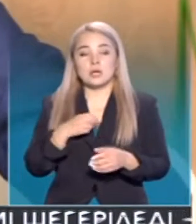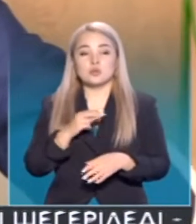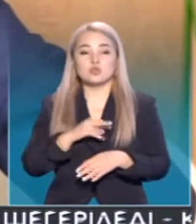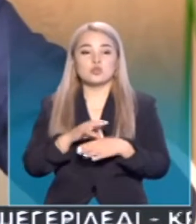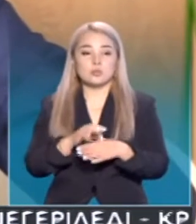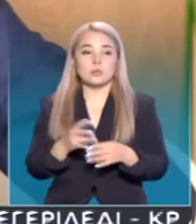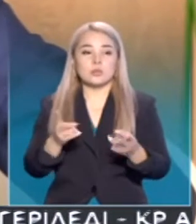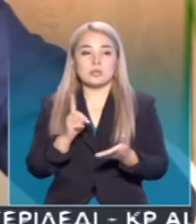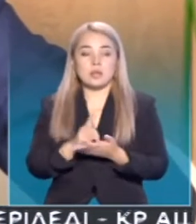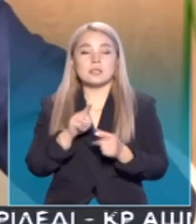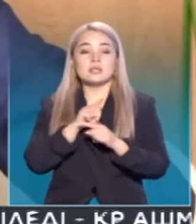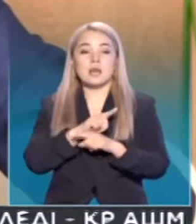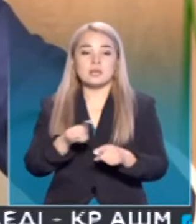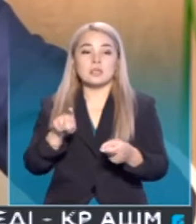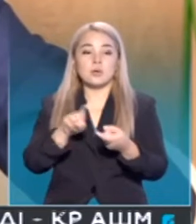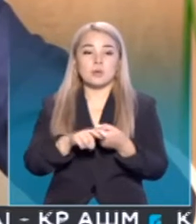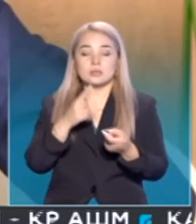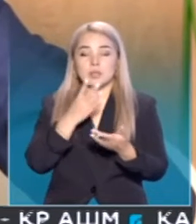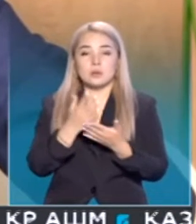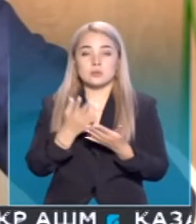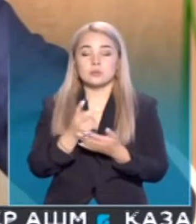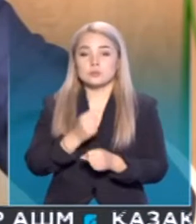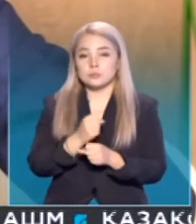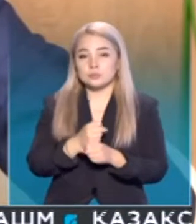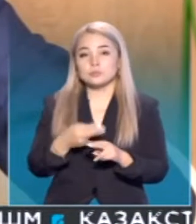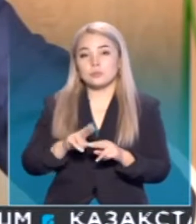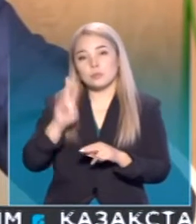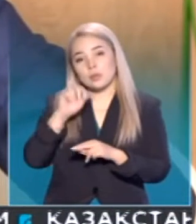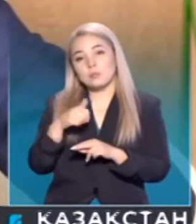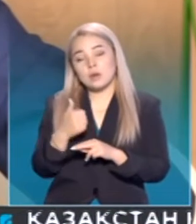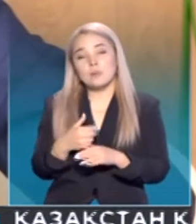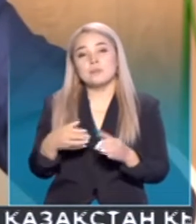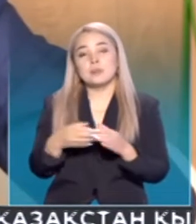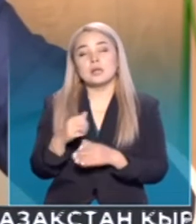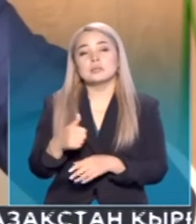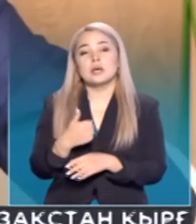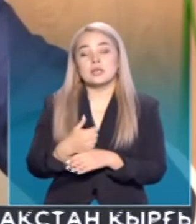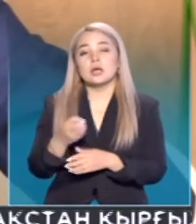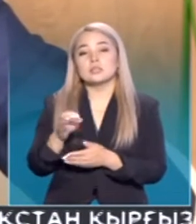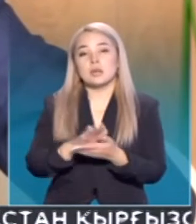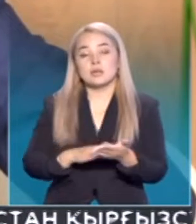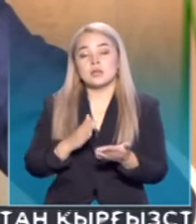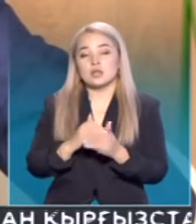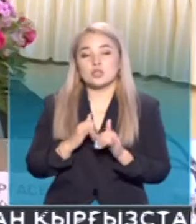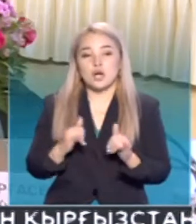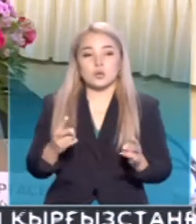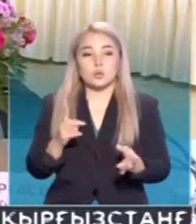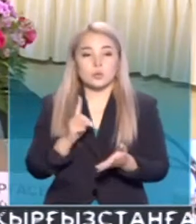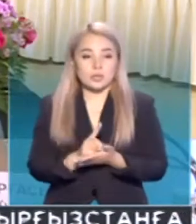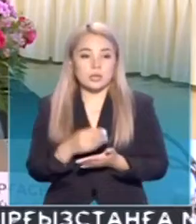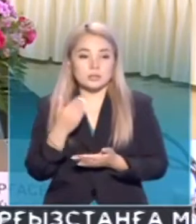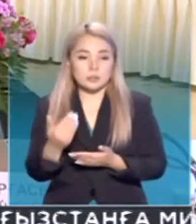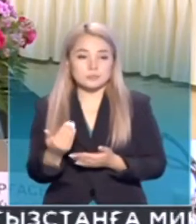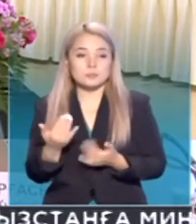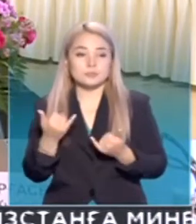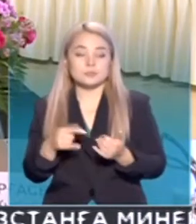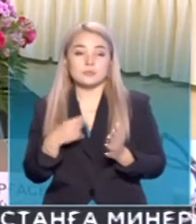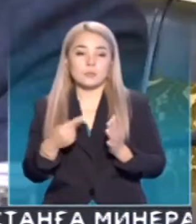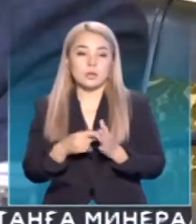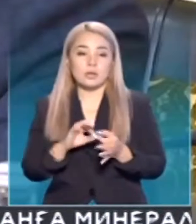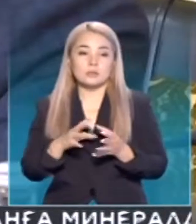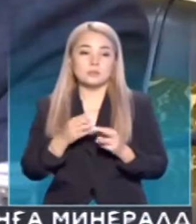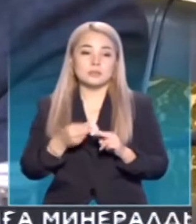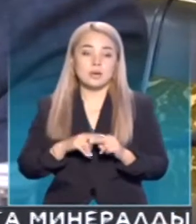керек, мәслихаттарға байланысты көп нәрсе жасау керек, мемлекеттік басқару жүйесін ары қарай жаңғыртуымыз керек. Сондай-ақ